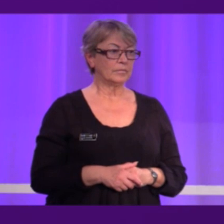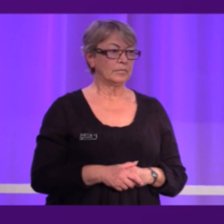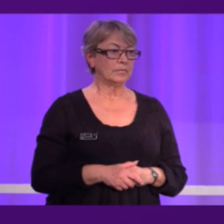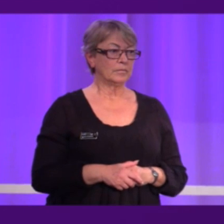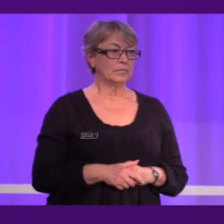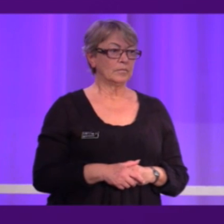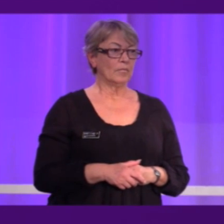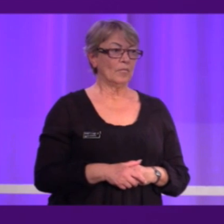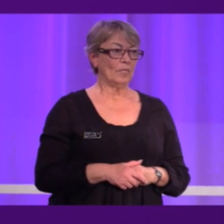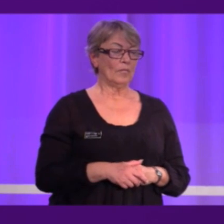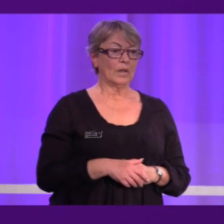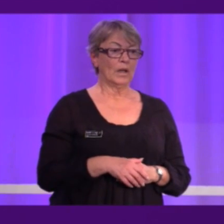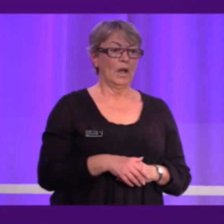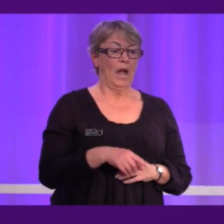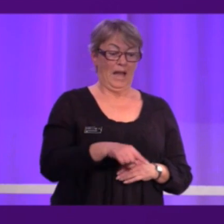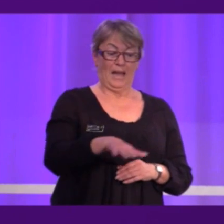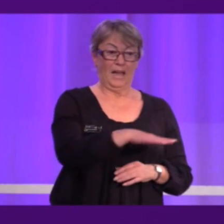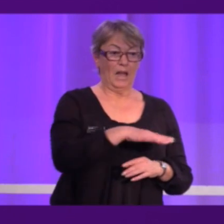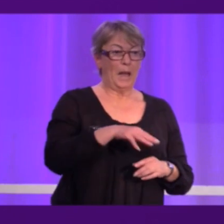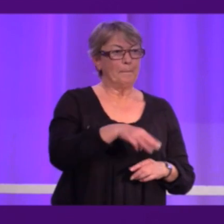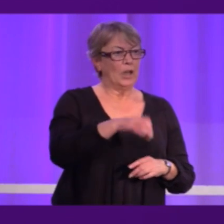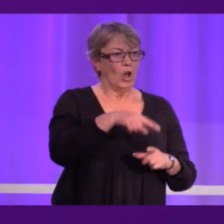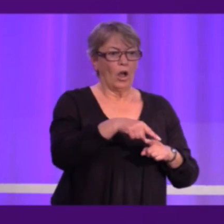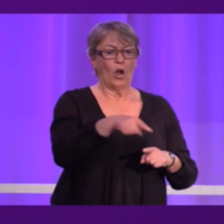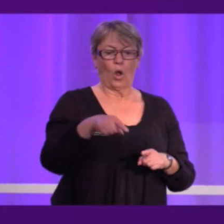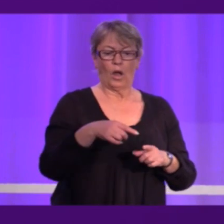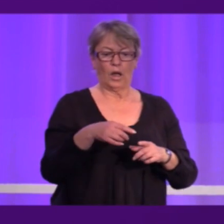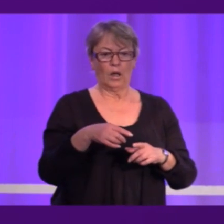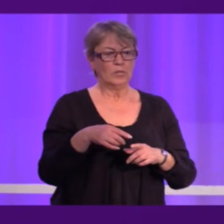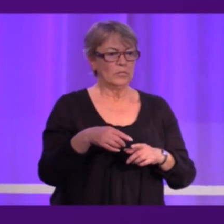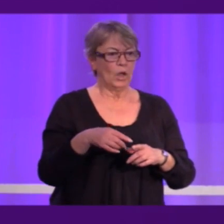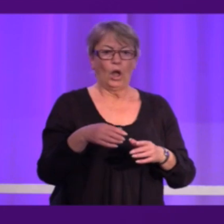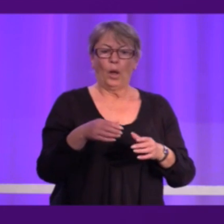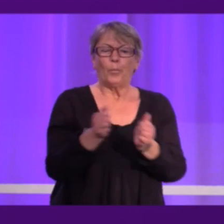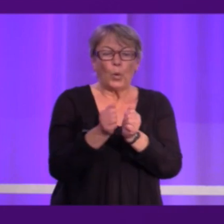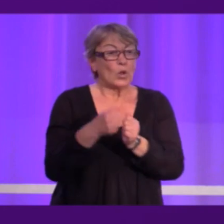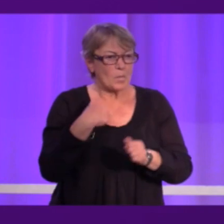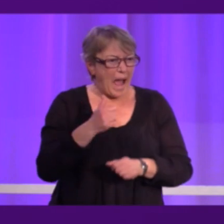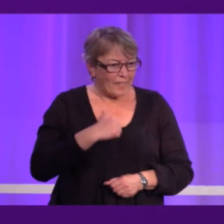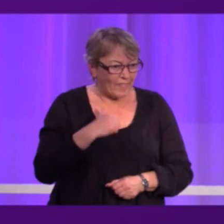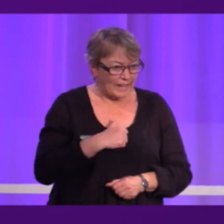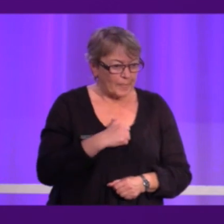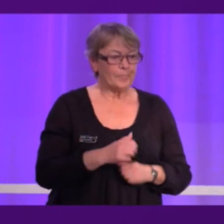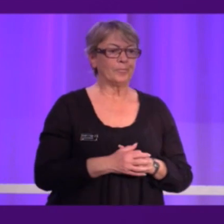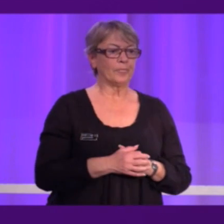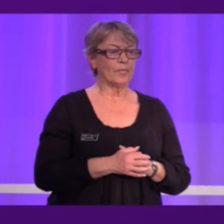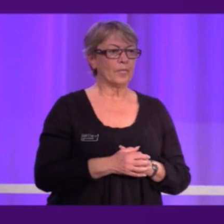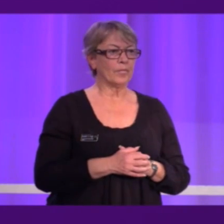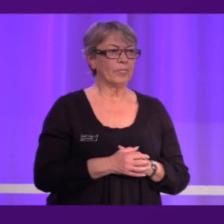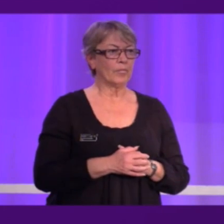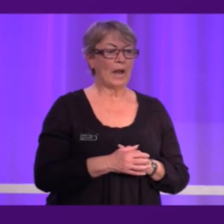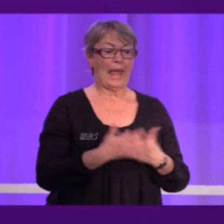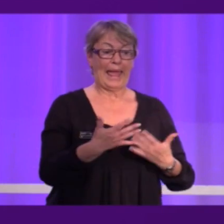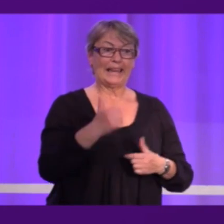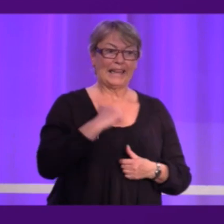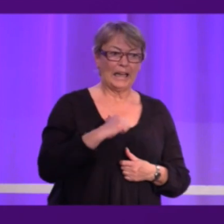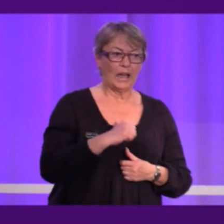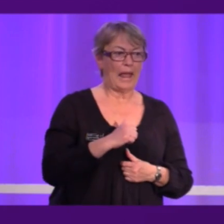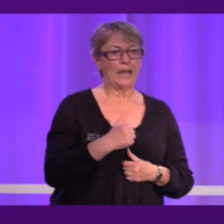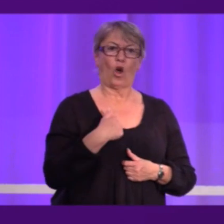När miljön som jag rör mig i och produkterna som jag använder är tillgängliga,